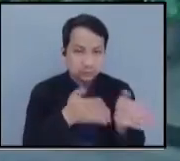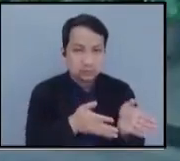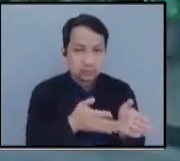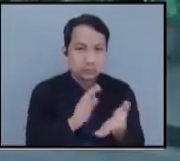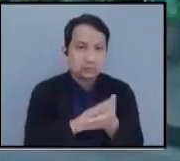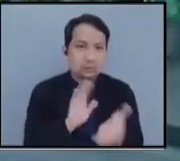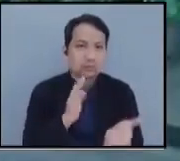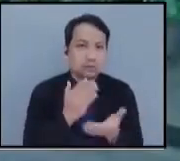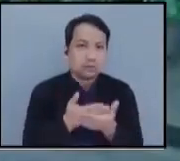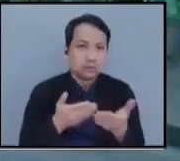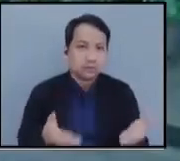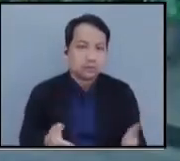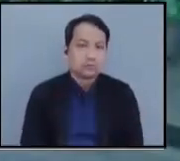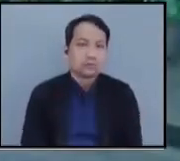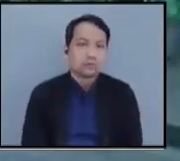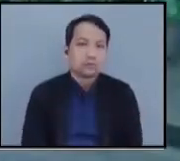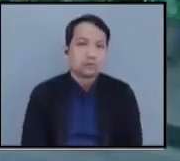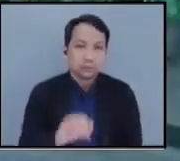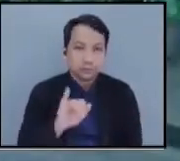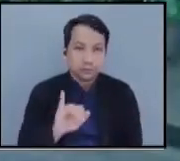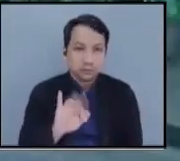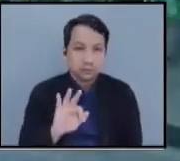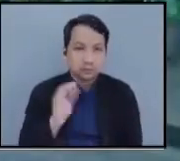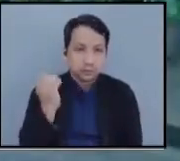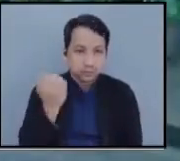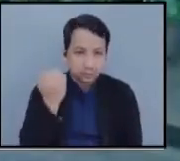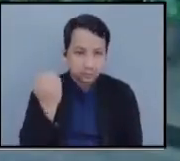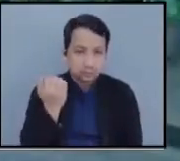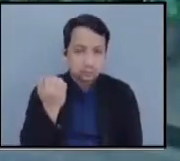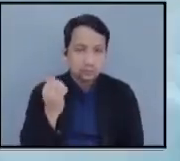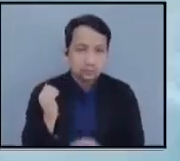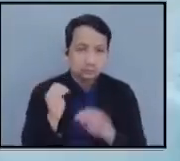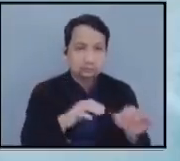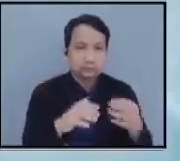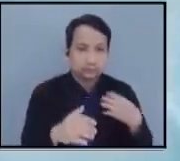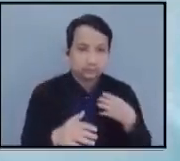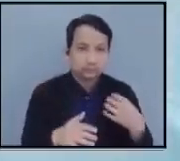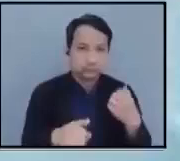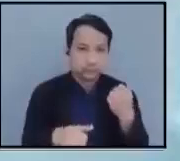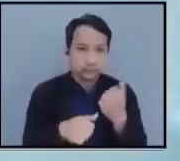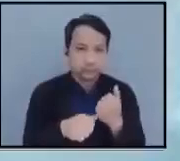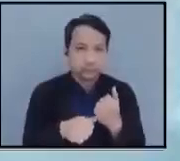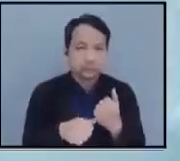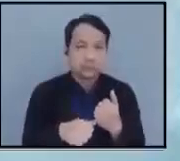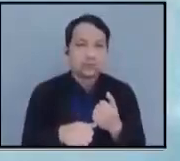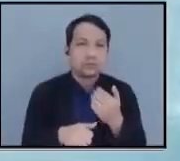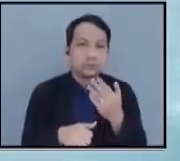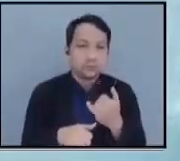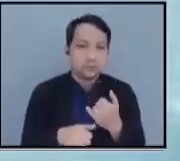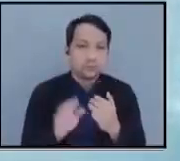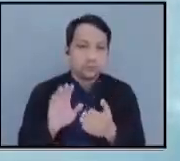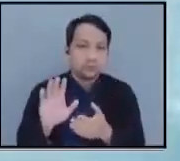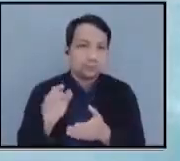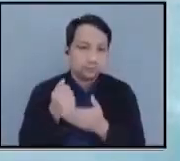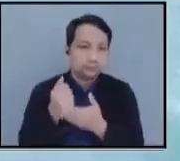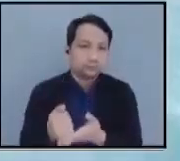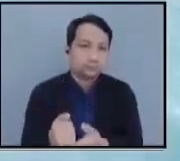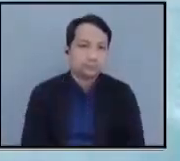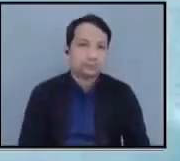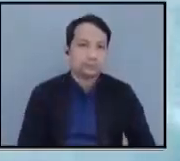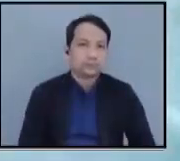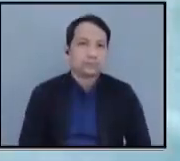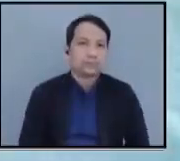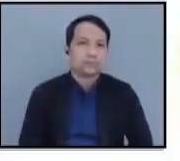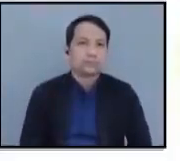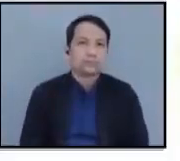sakali naman may emergency agad lumapit sa police assistance desk para kayo'y matulungan